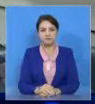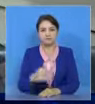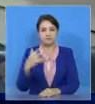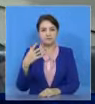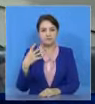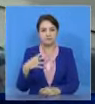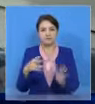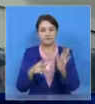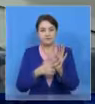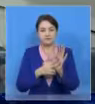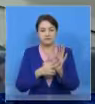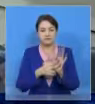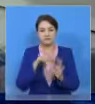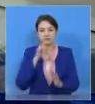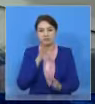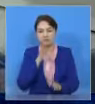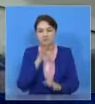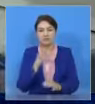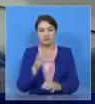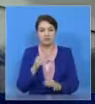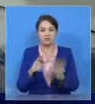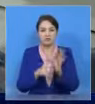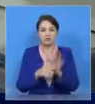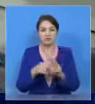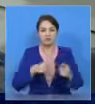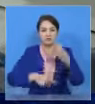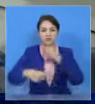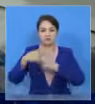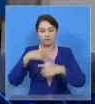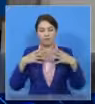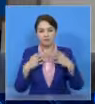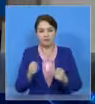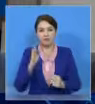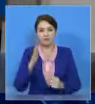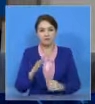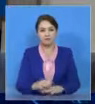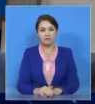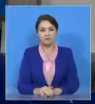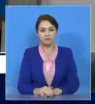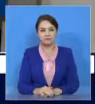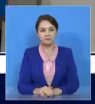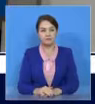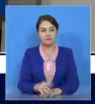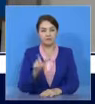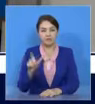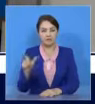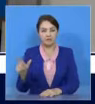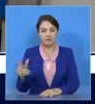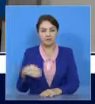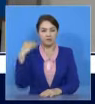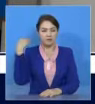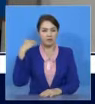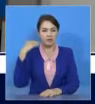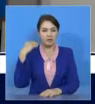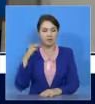48 жылы, біреу 48 жыл, біреу 47 жылы елге оралған аман сау. Халқыма, оның ішінде мына